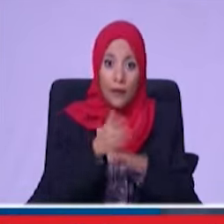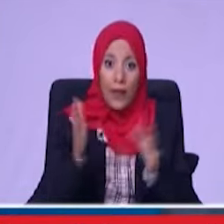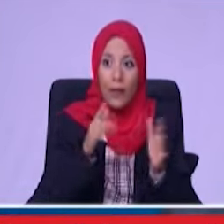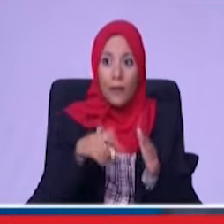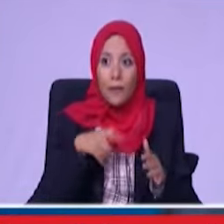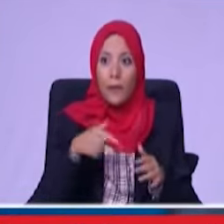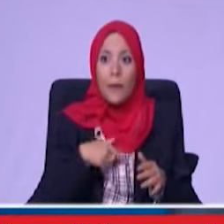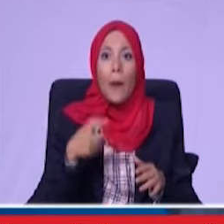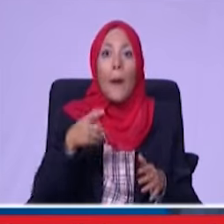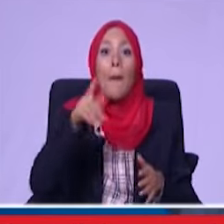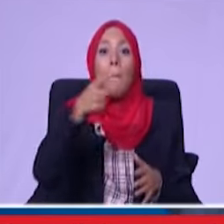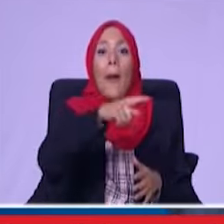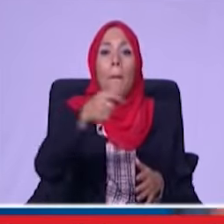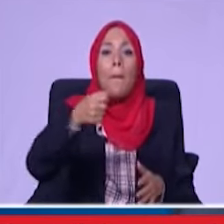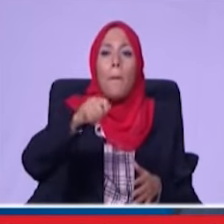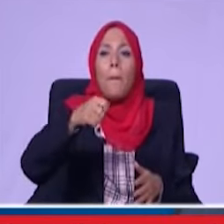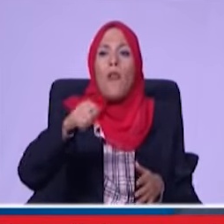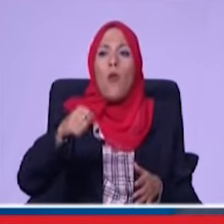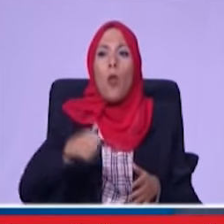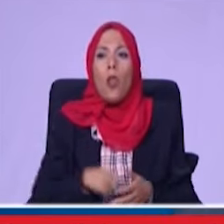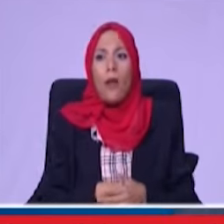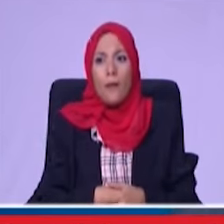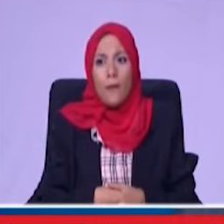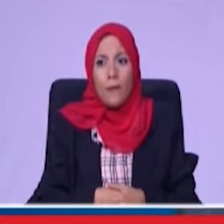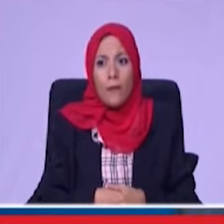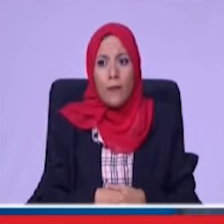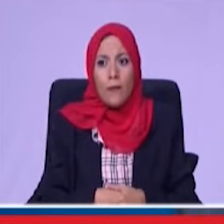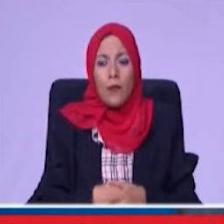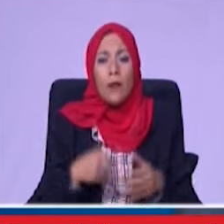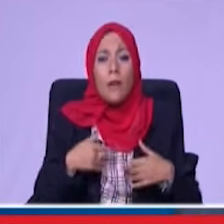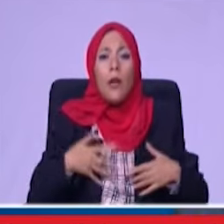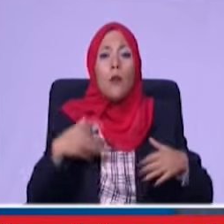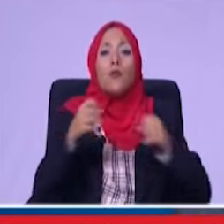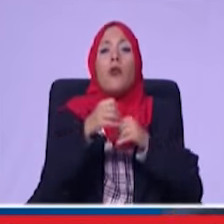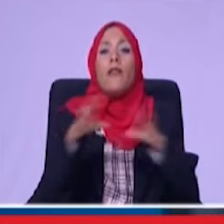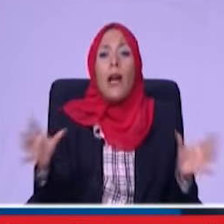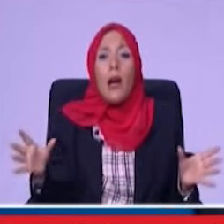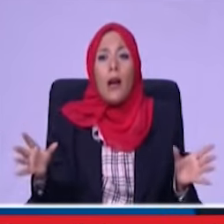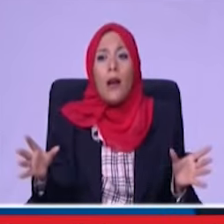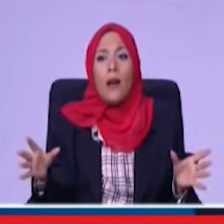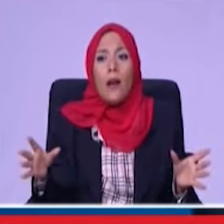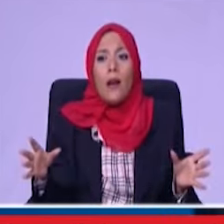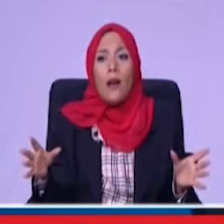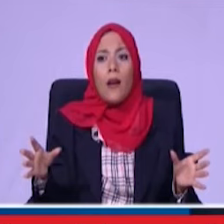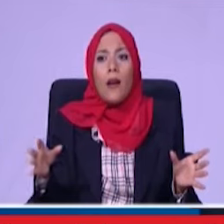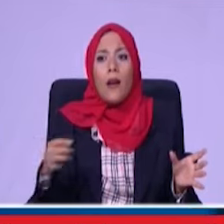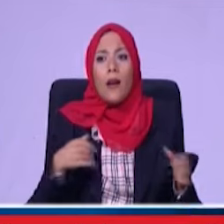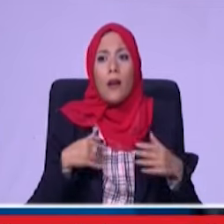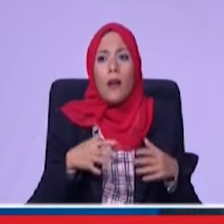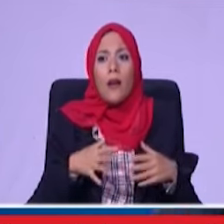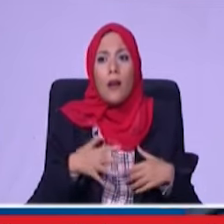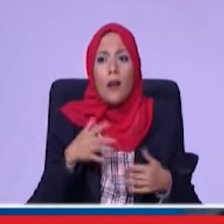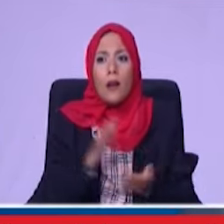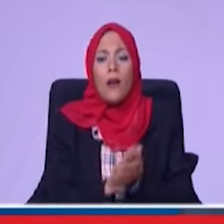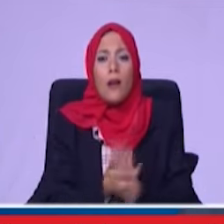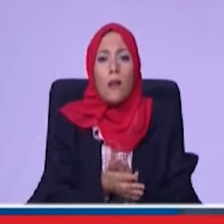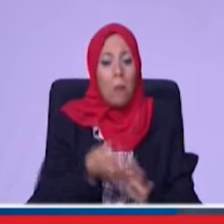الباب مقفول باب الجنه تمام عايزين يفتح خازن الجنه رضوان مش هفتح،